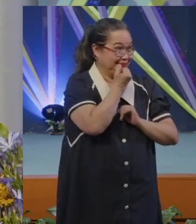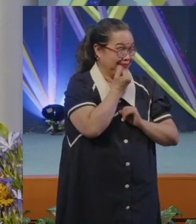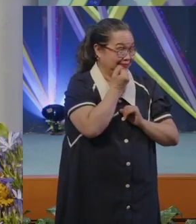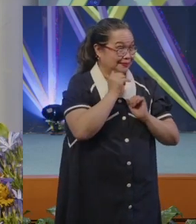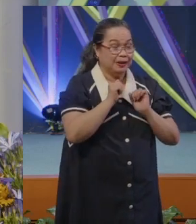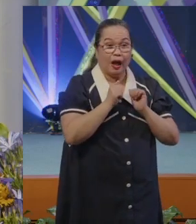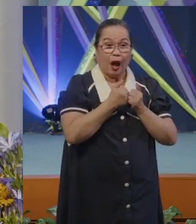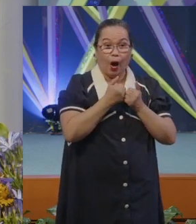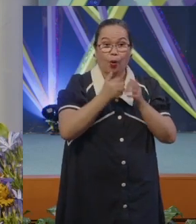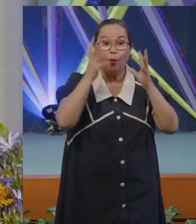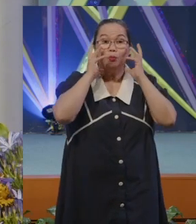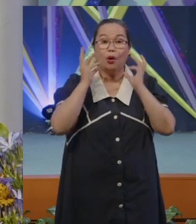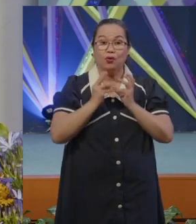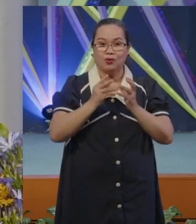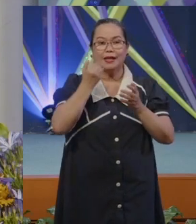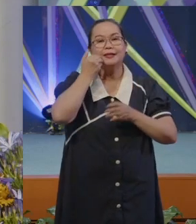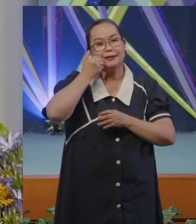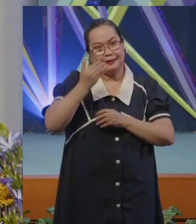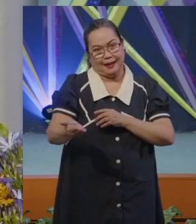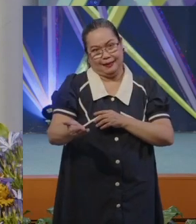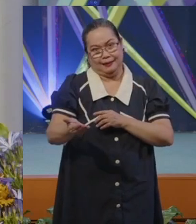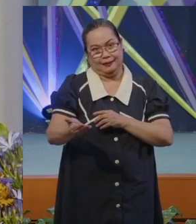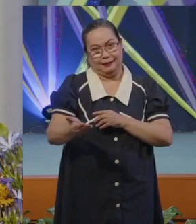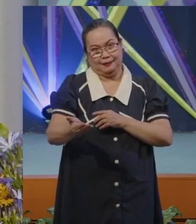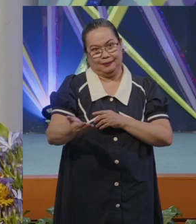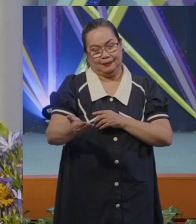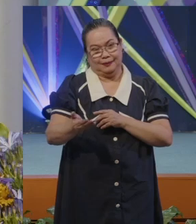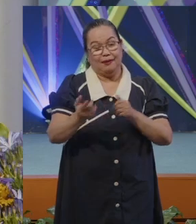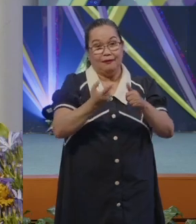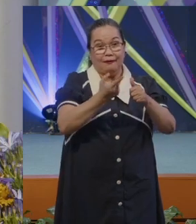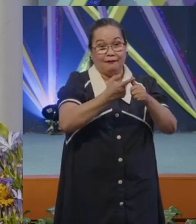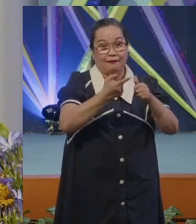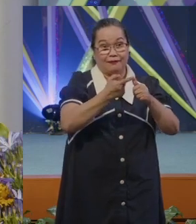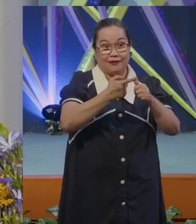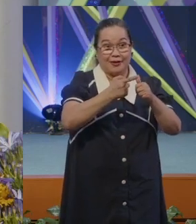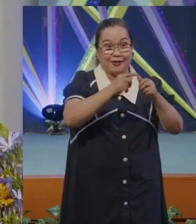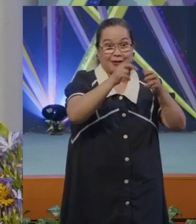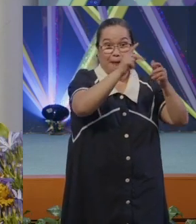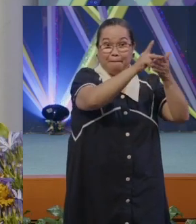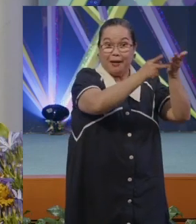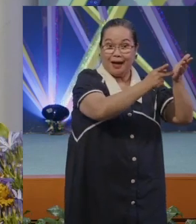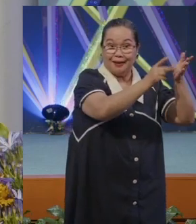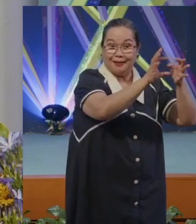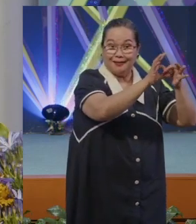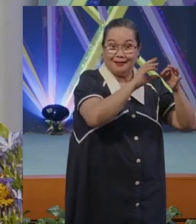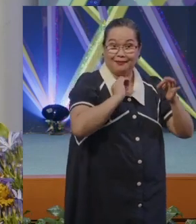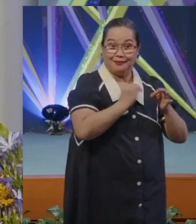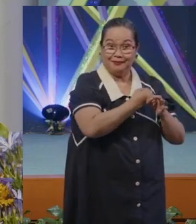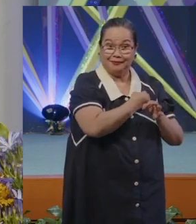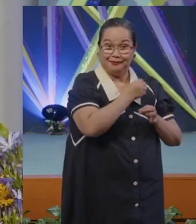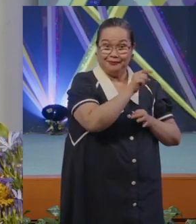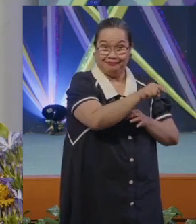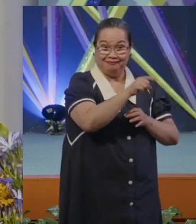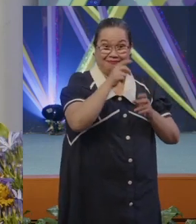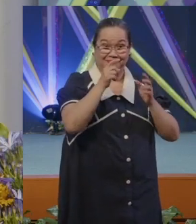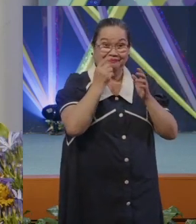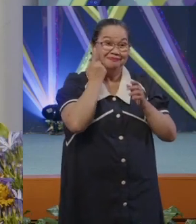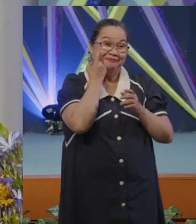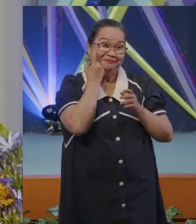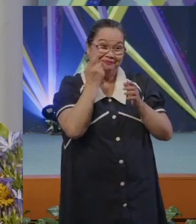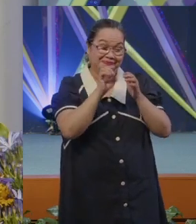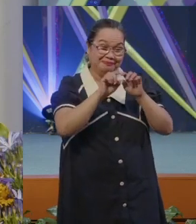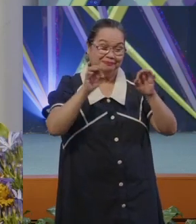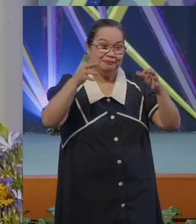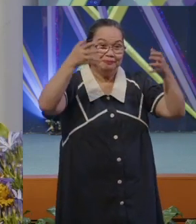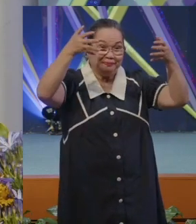ni Moses. Sa unang part ng teksto natin, yun po ang isang fact na sinabi ng Diyos.